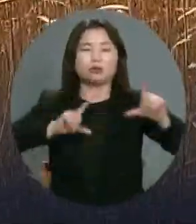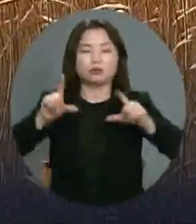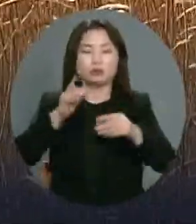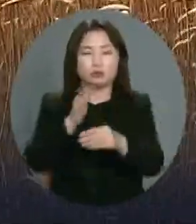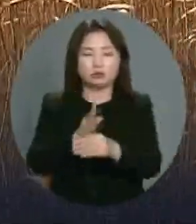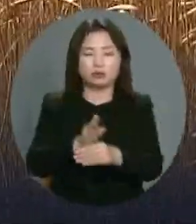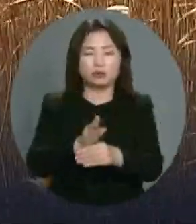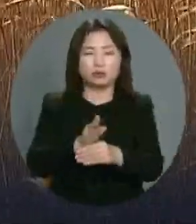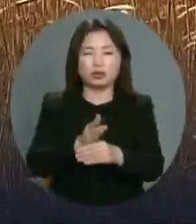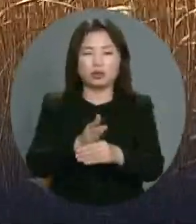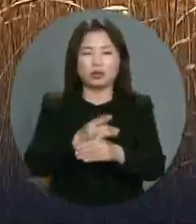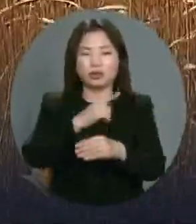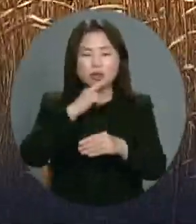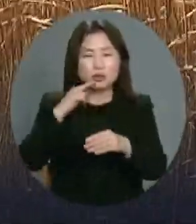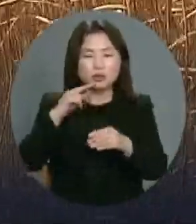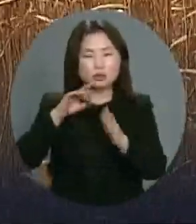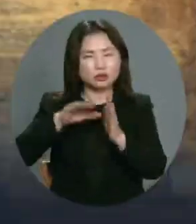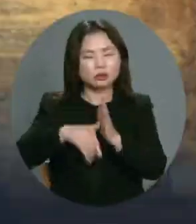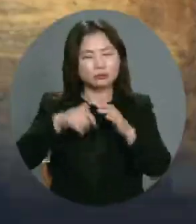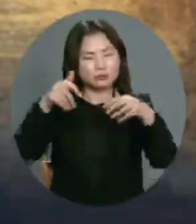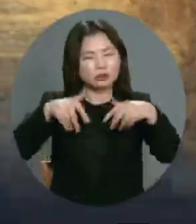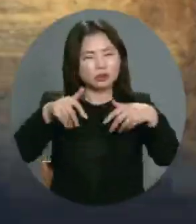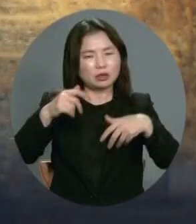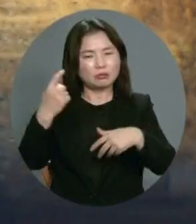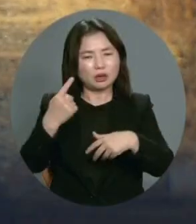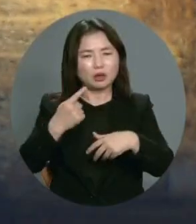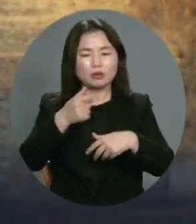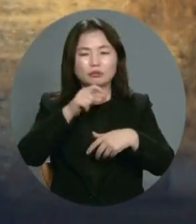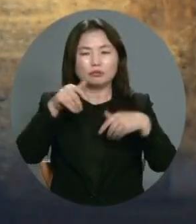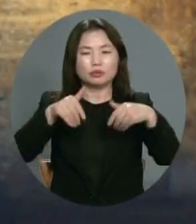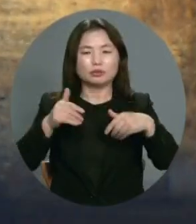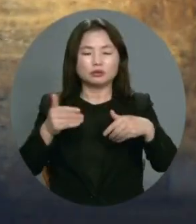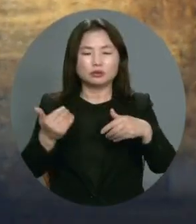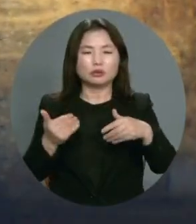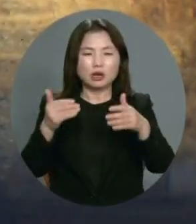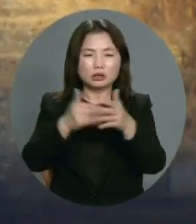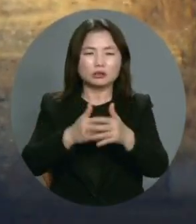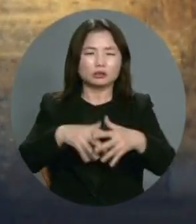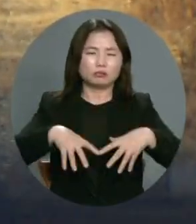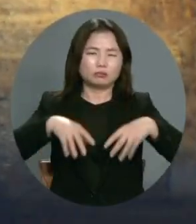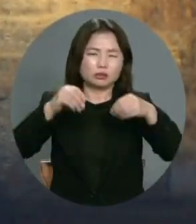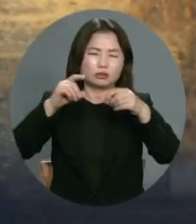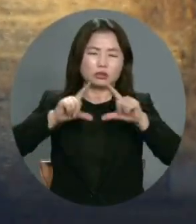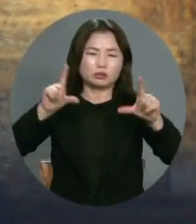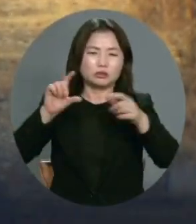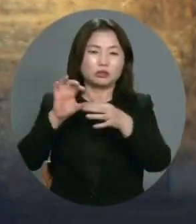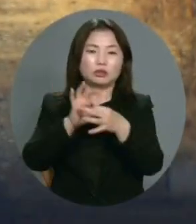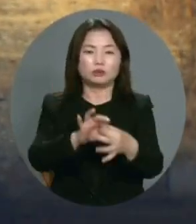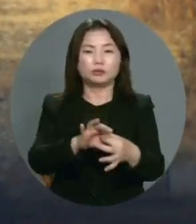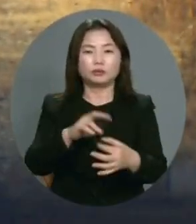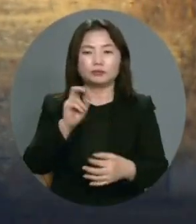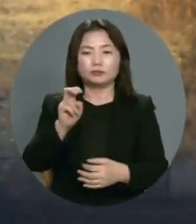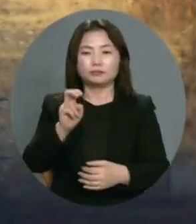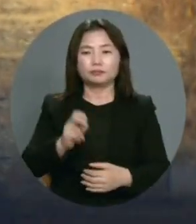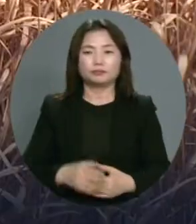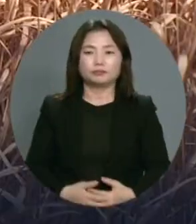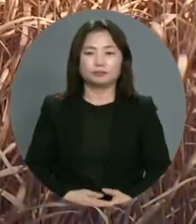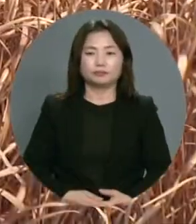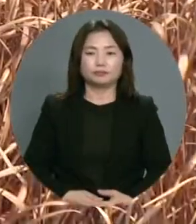있습니다. 일요일경 비가 예상되고 있지만 비가 내리기 전까지는 당분간 건조한 날씨는 지속될 것으로